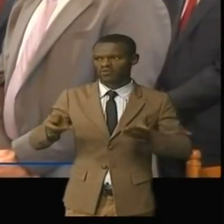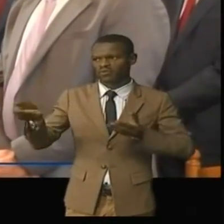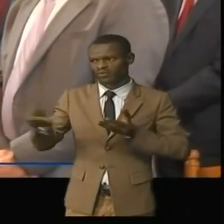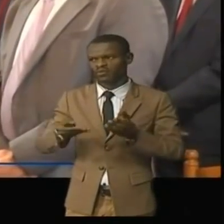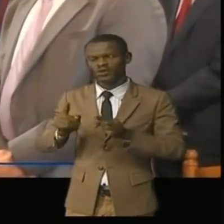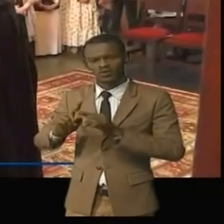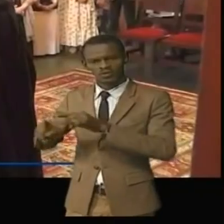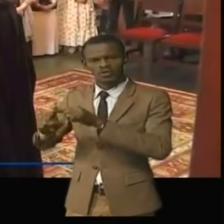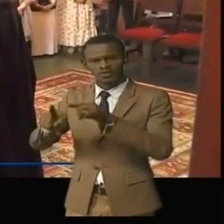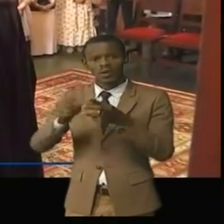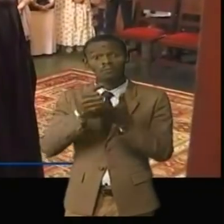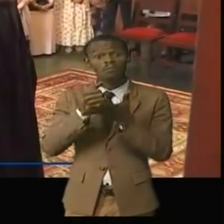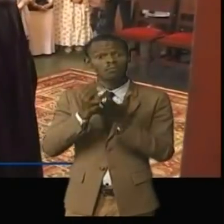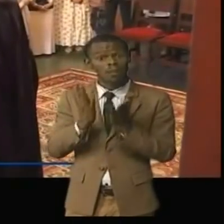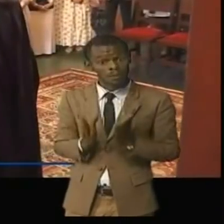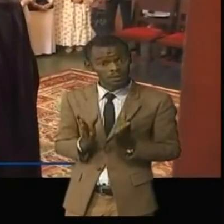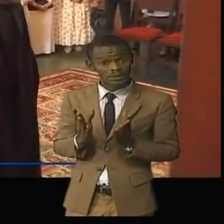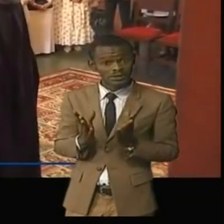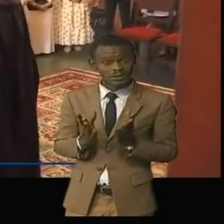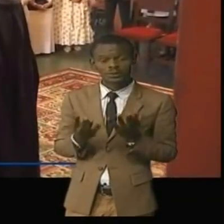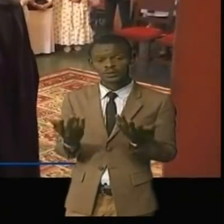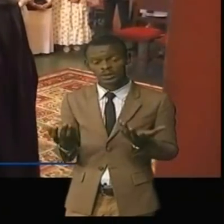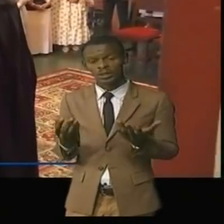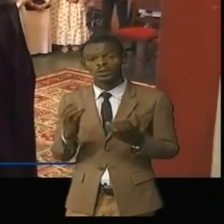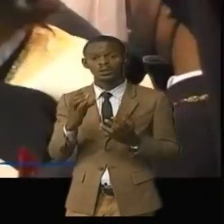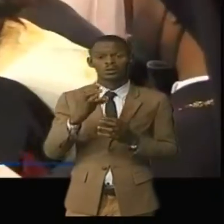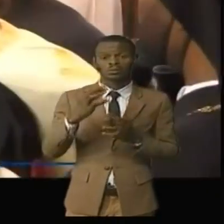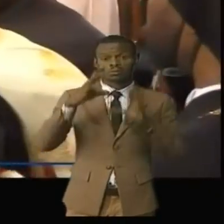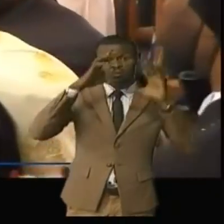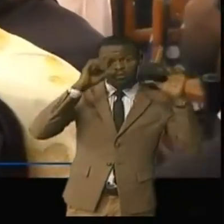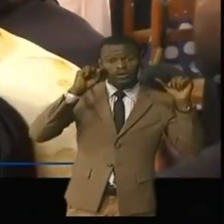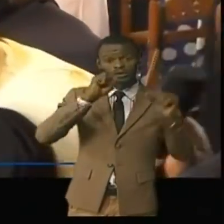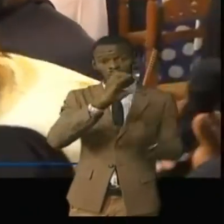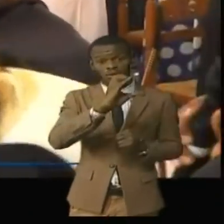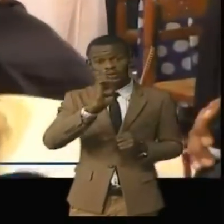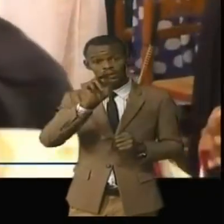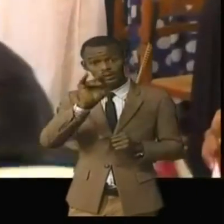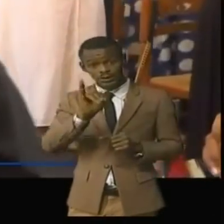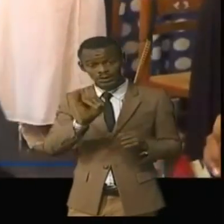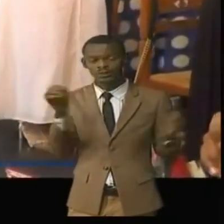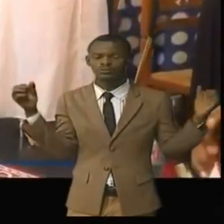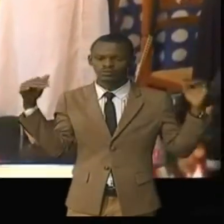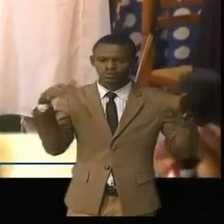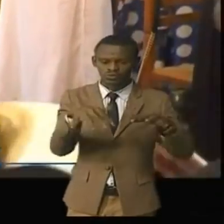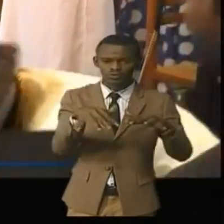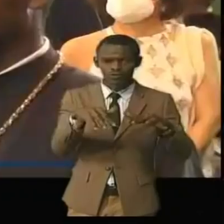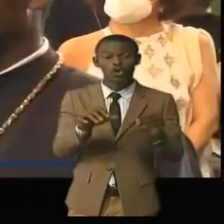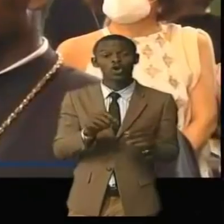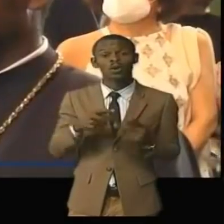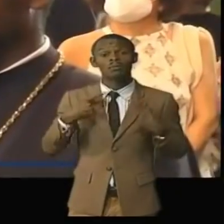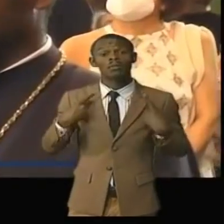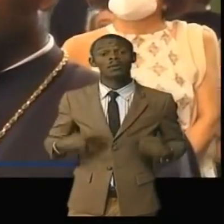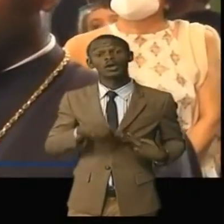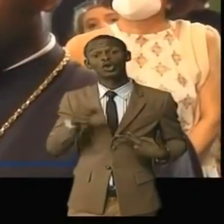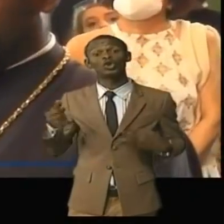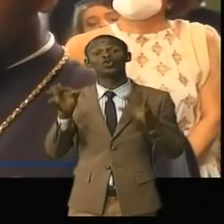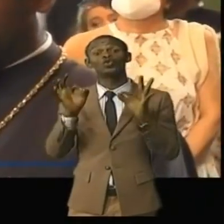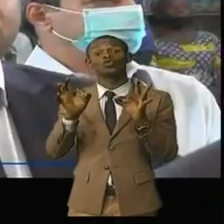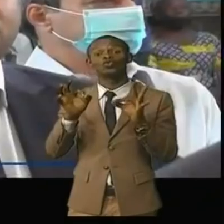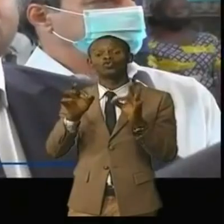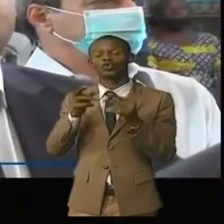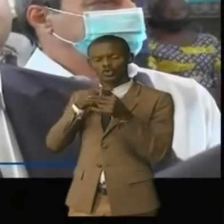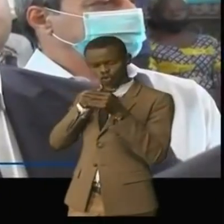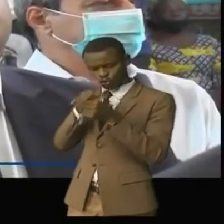ont été consacrés et seront les représentants du patriarche dans les différents évêchés, notamment de Kisangani, avec le père Polycarpe, de